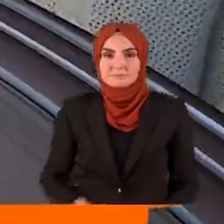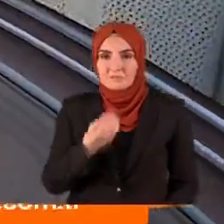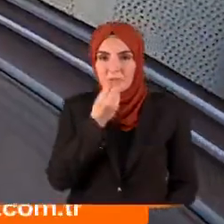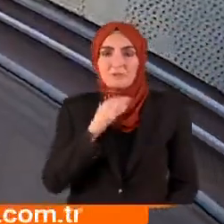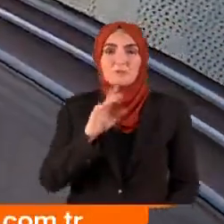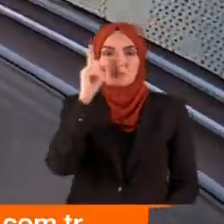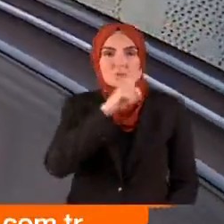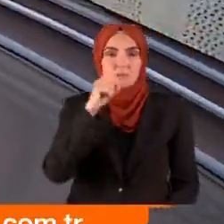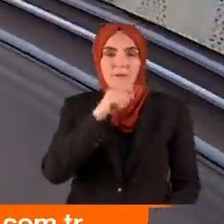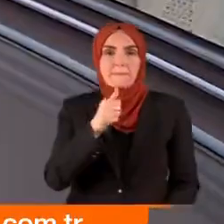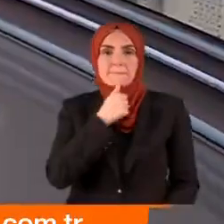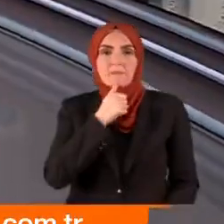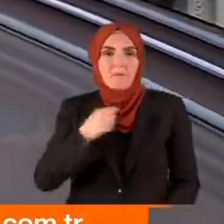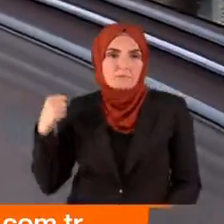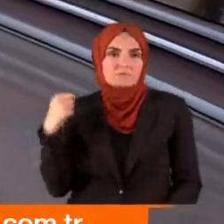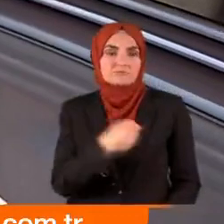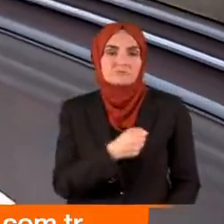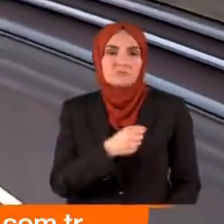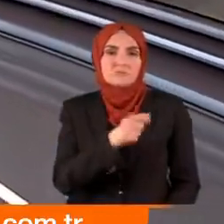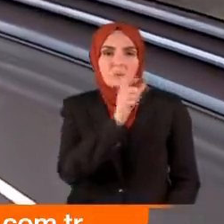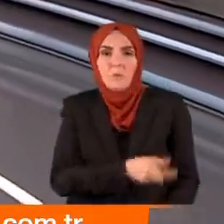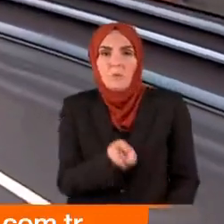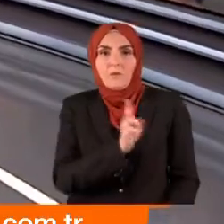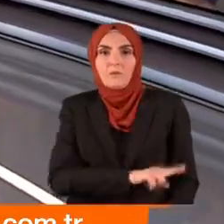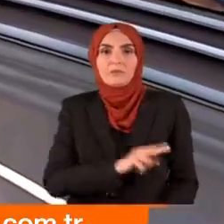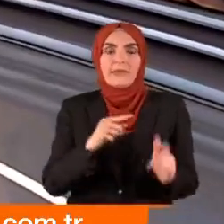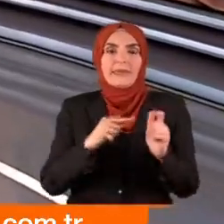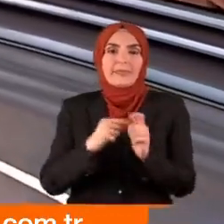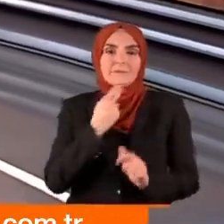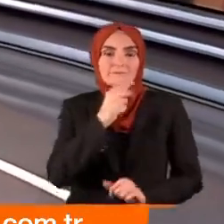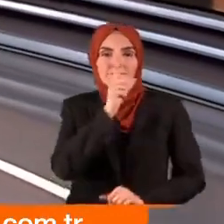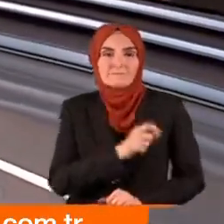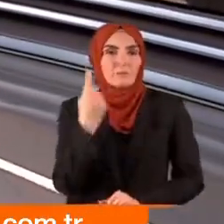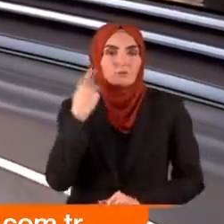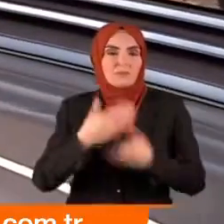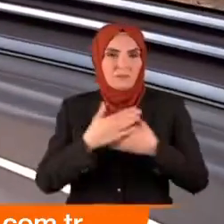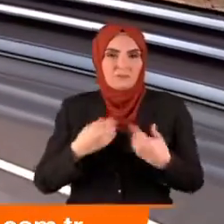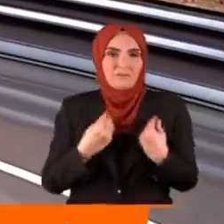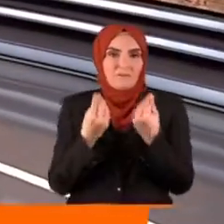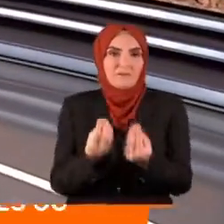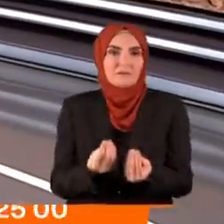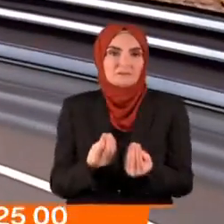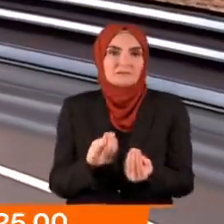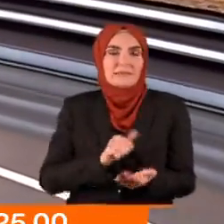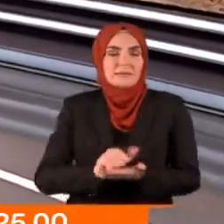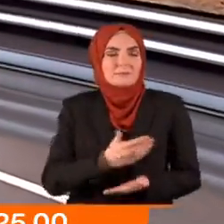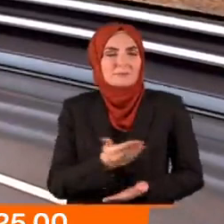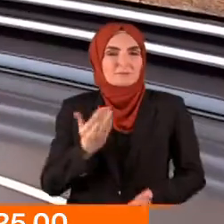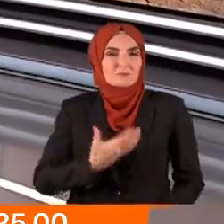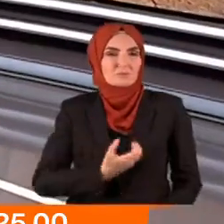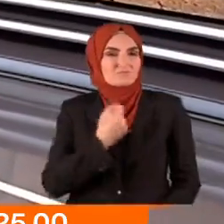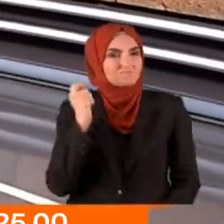Yemek yemediği için babasının yumruklayıp ölümüne neden olan Elif Hazal'ı dün ekranlarınıza getirmiştik. Hepimizin yüreği yandı